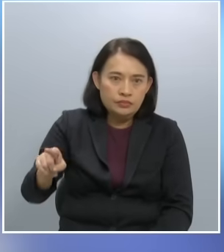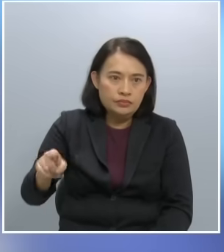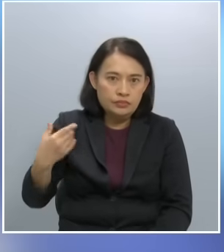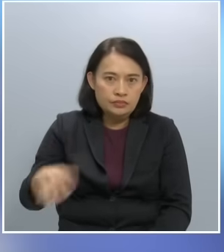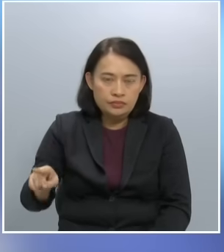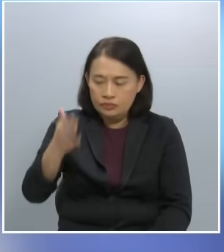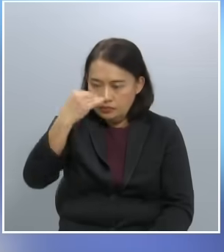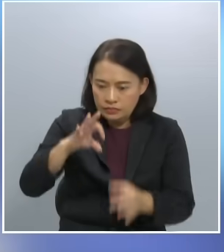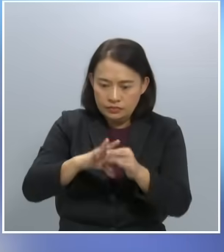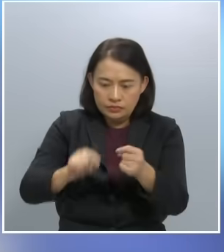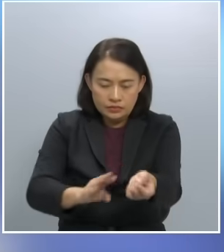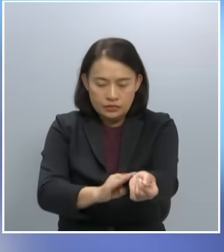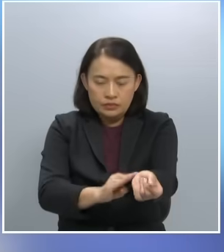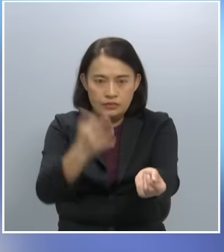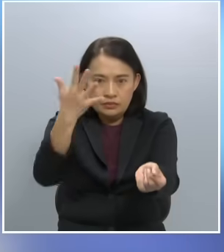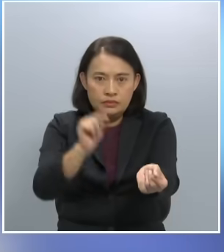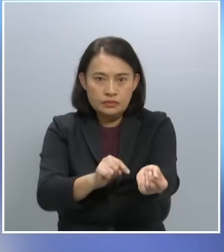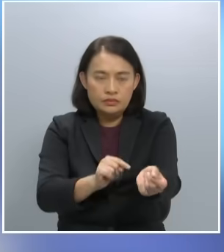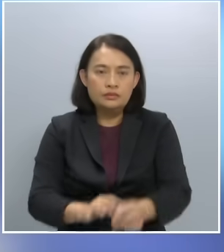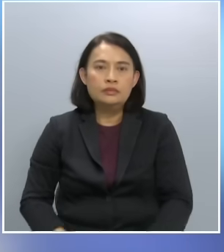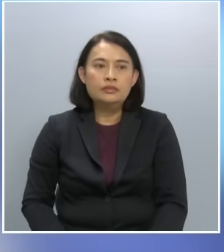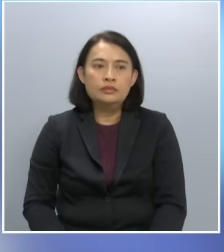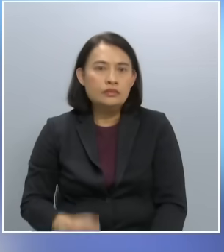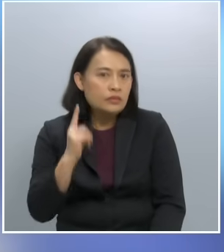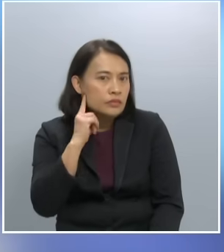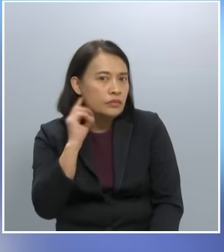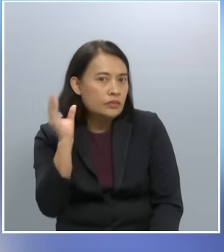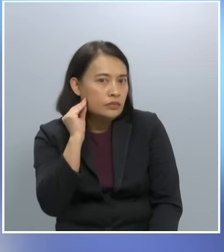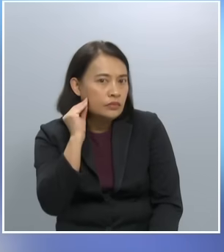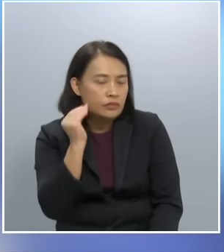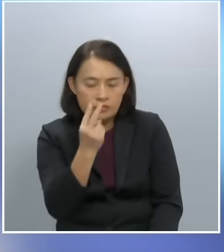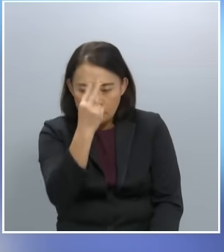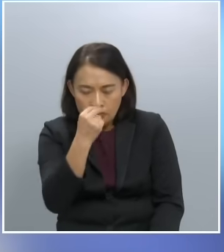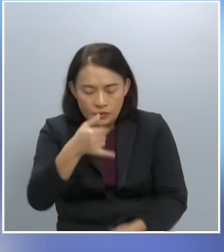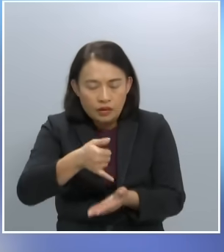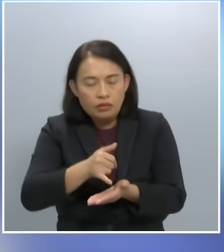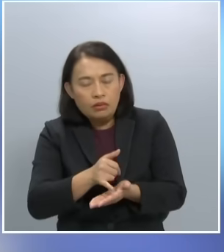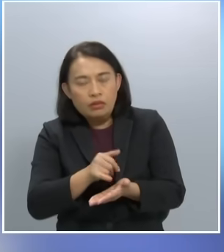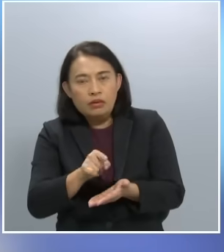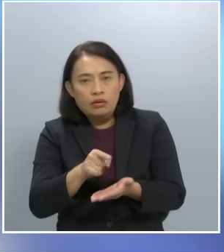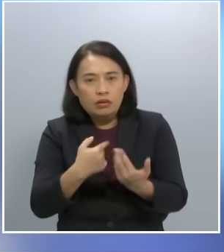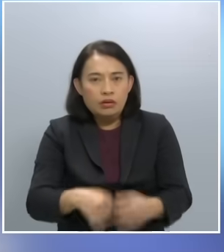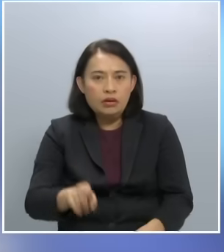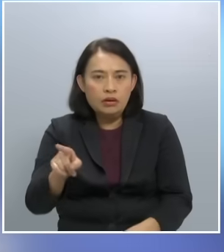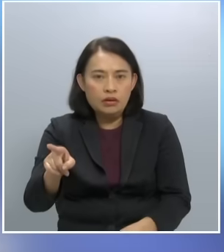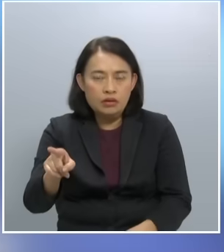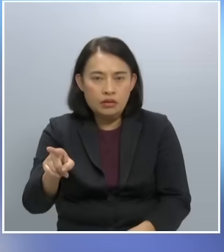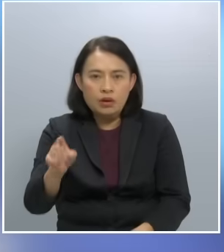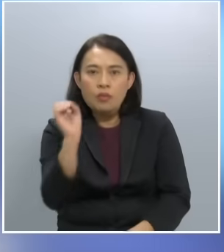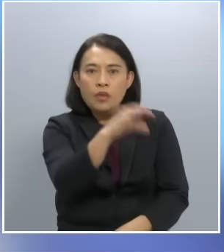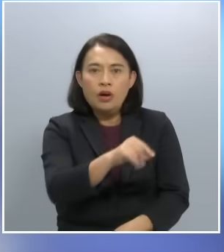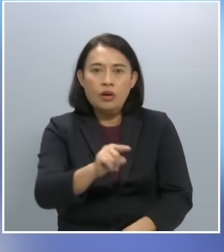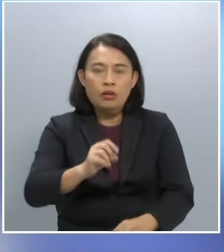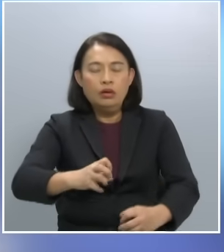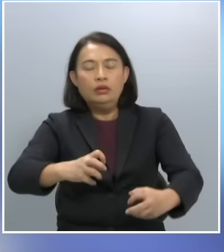ทำไมถึงไม่มีชิประจรแล้วหนูได้ยินน้ำตาตกแทบเป็นลมทั้งยืนเขาไปแจ้งกับทางโรงพยาบาลว่าพี่หนูชัก